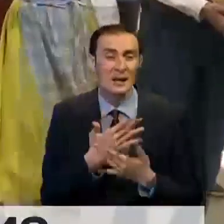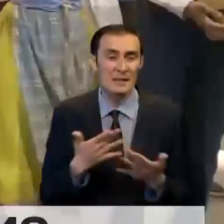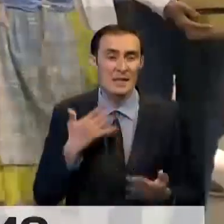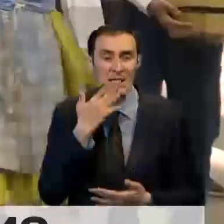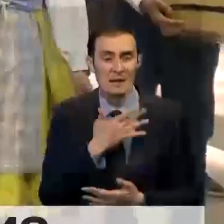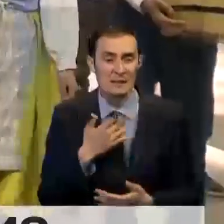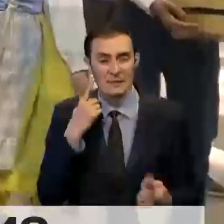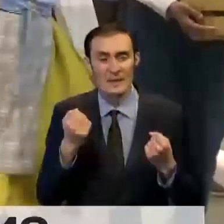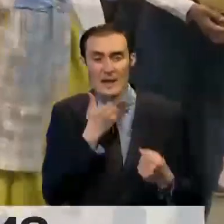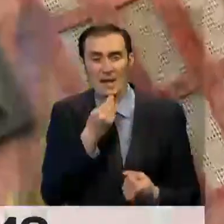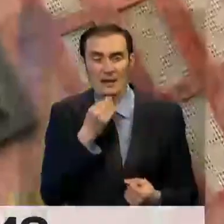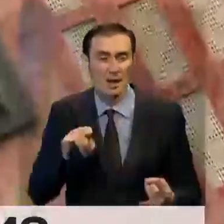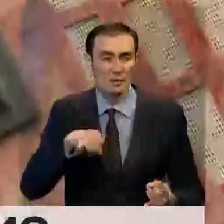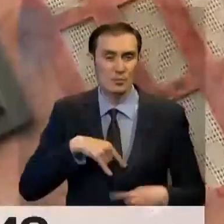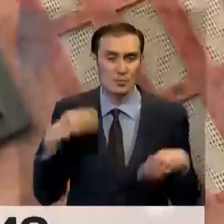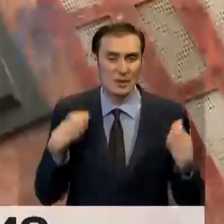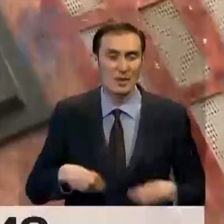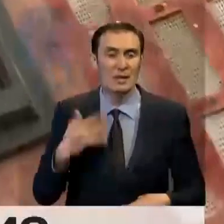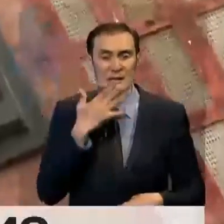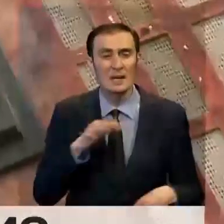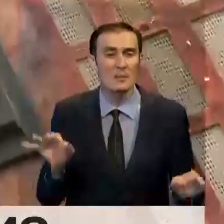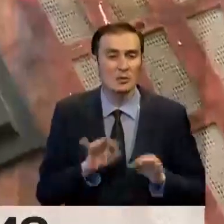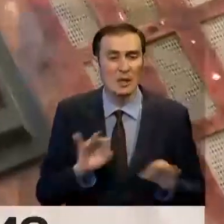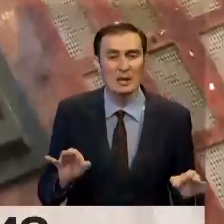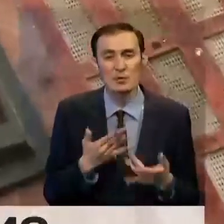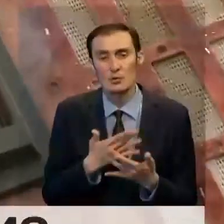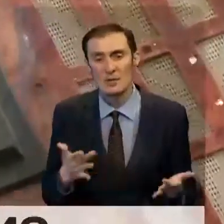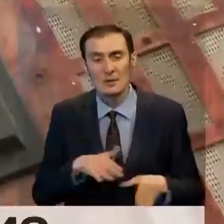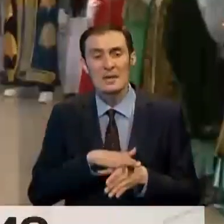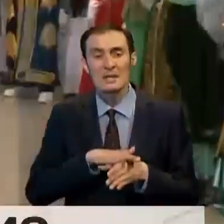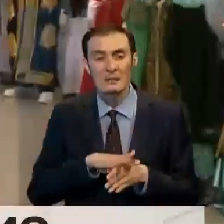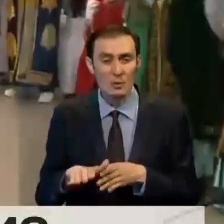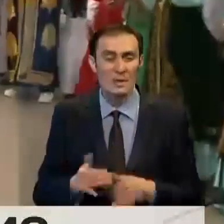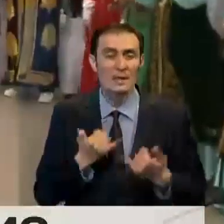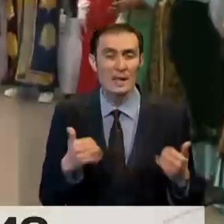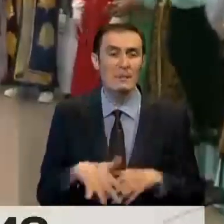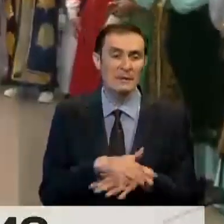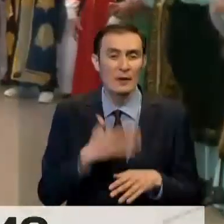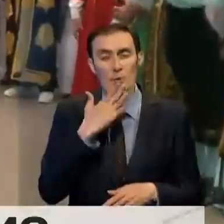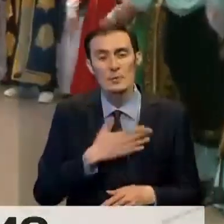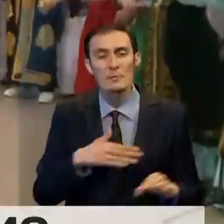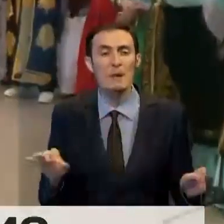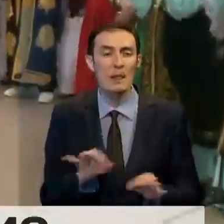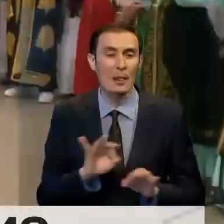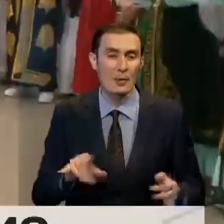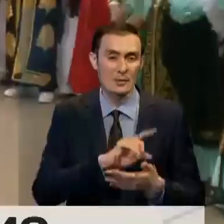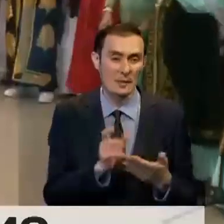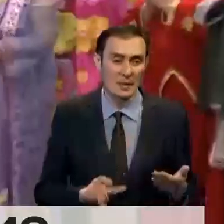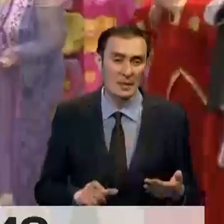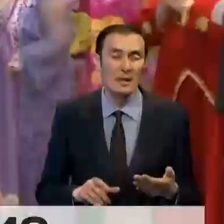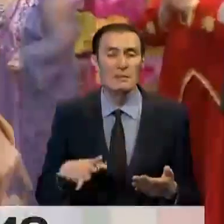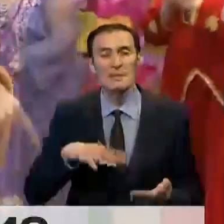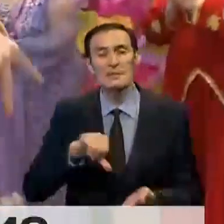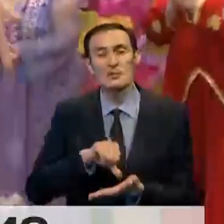разных этносов в ярких костюмах и с национальными музыкальными инструментами исполнили для посетителей любимые мелодии.